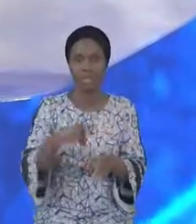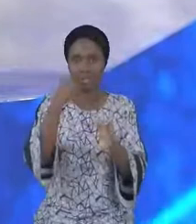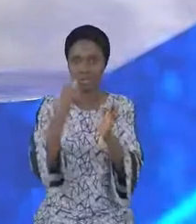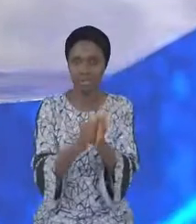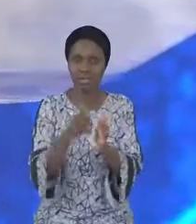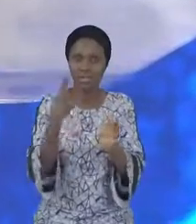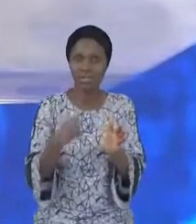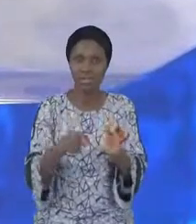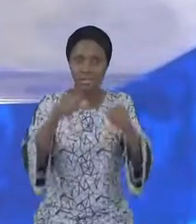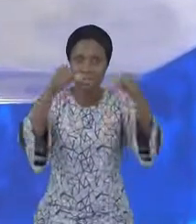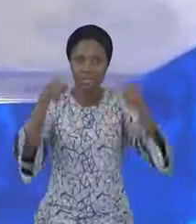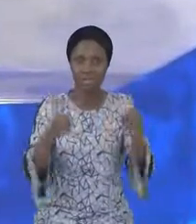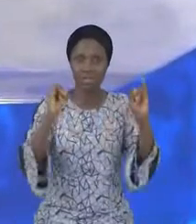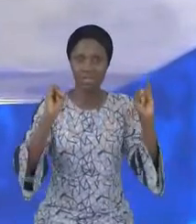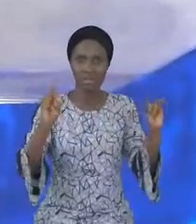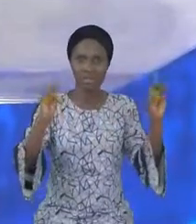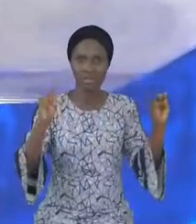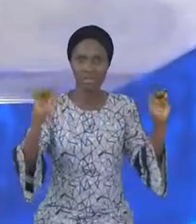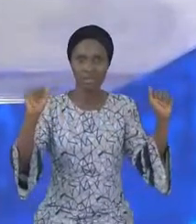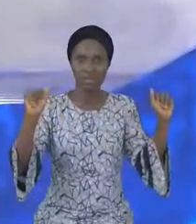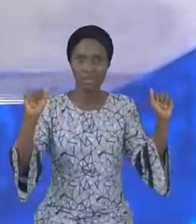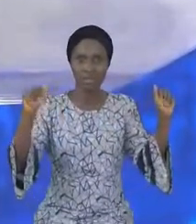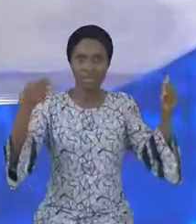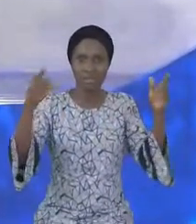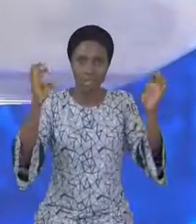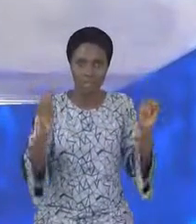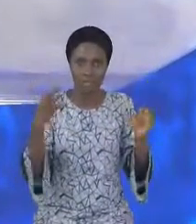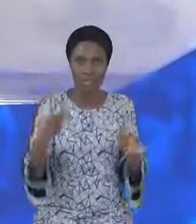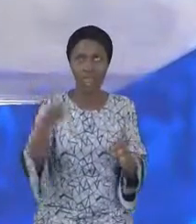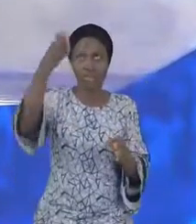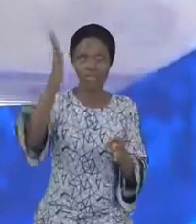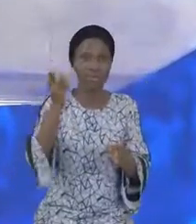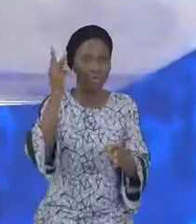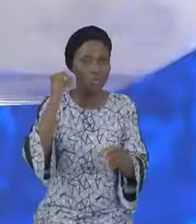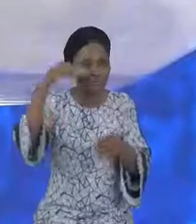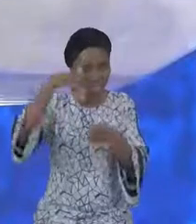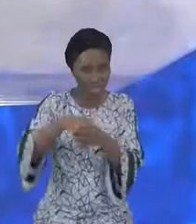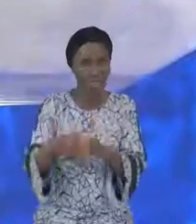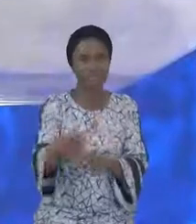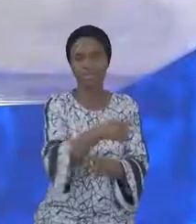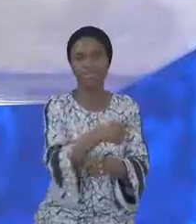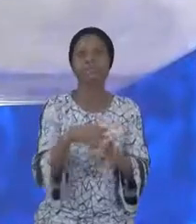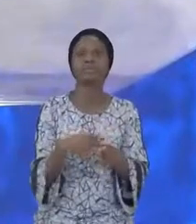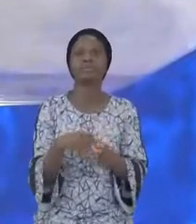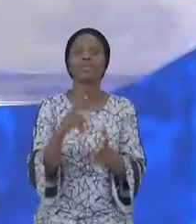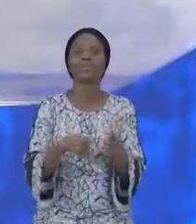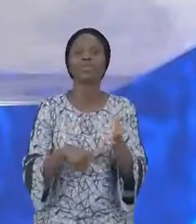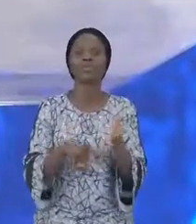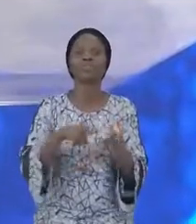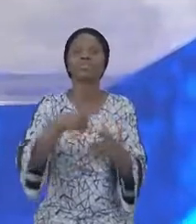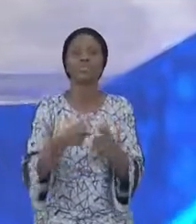L'image de Dieu était en eux, les deux. Qu'est-ce qui est